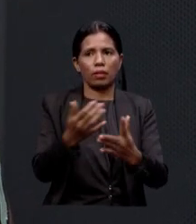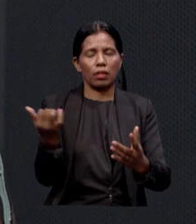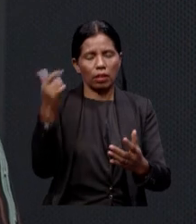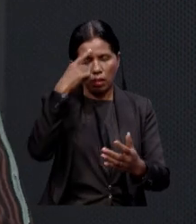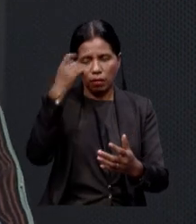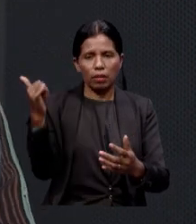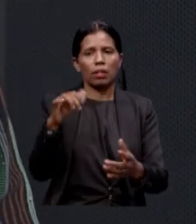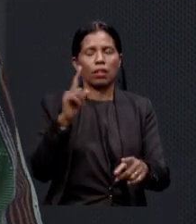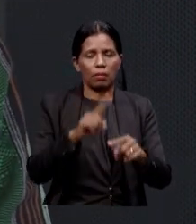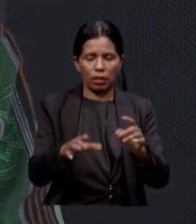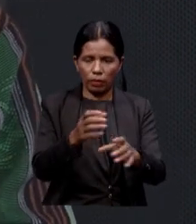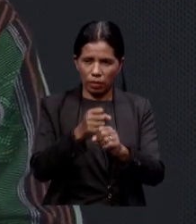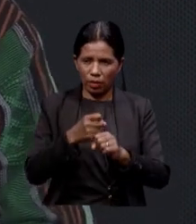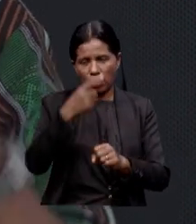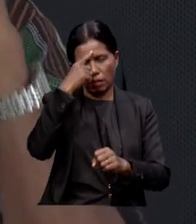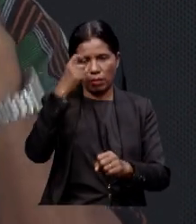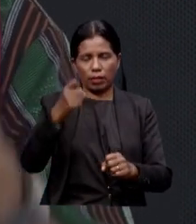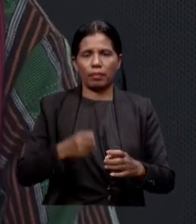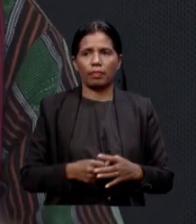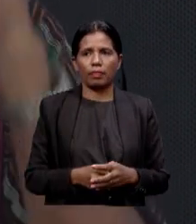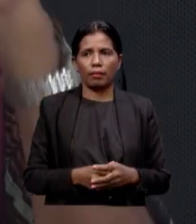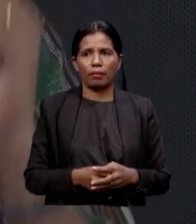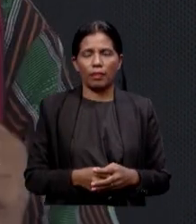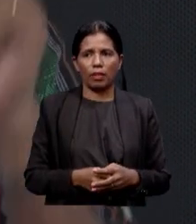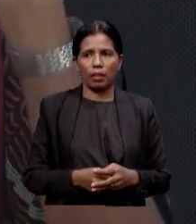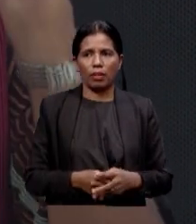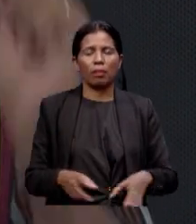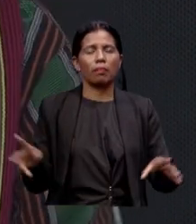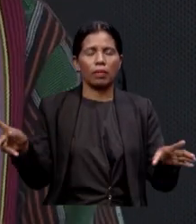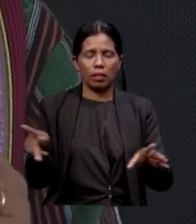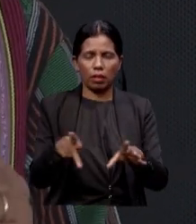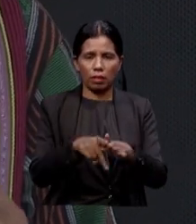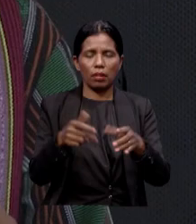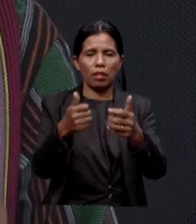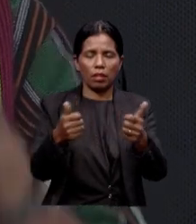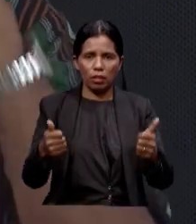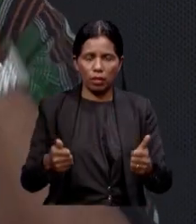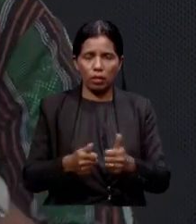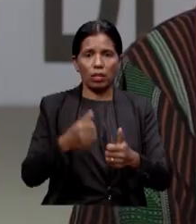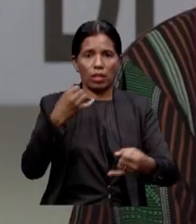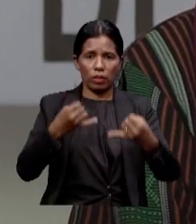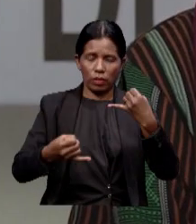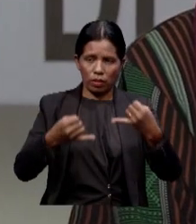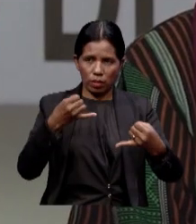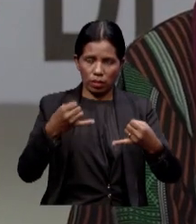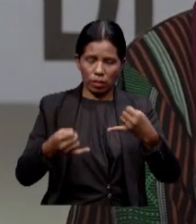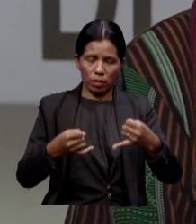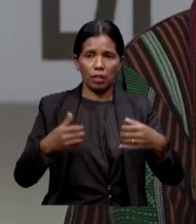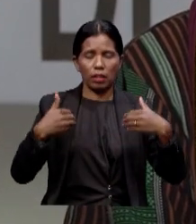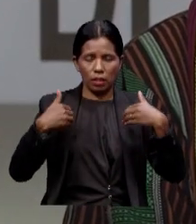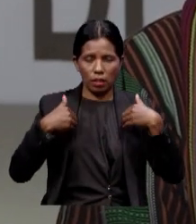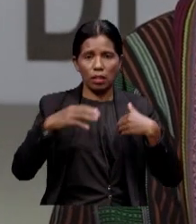disi. Tambah ina demaka, presensa asesor juridiko. Ia CCI